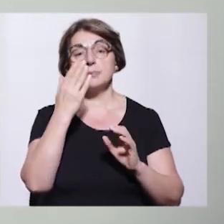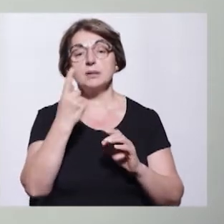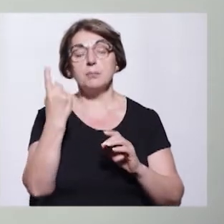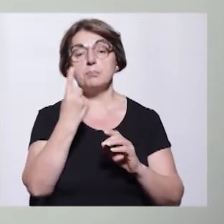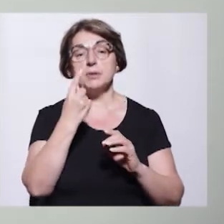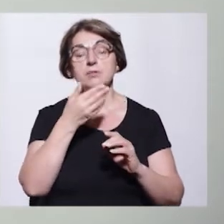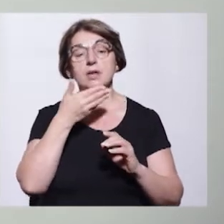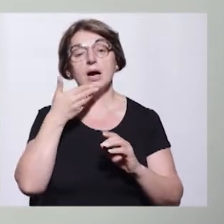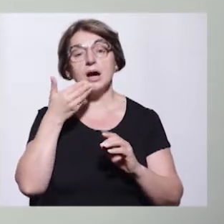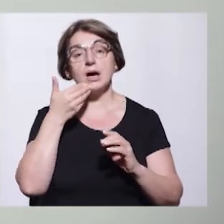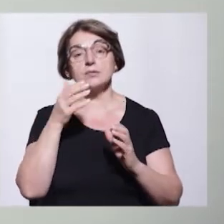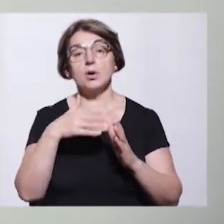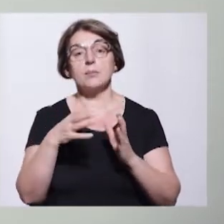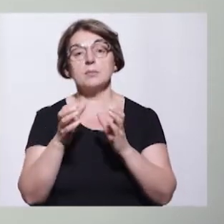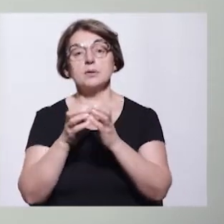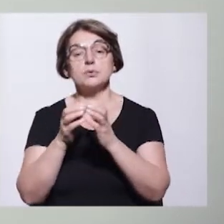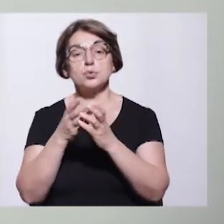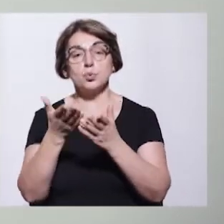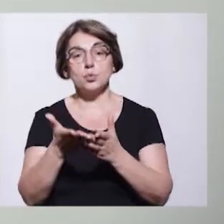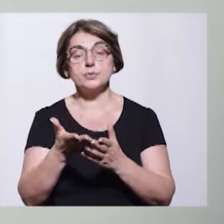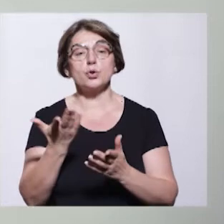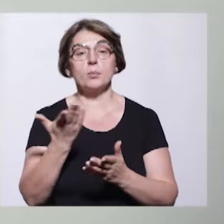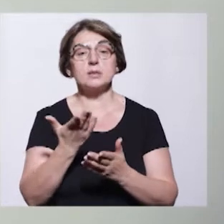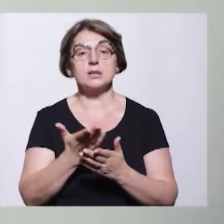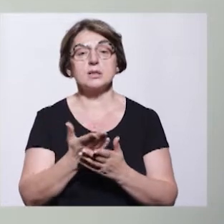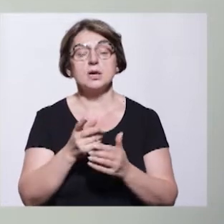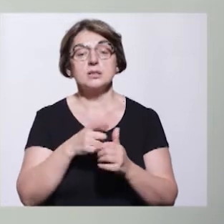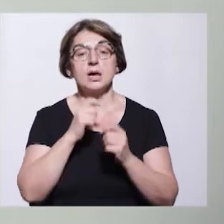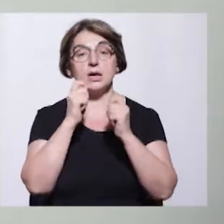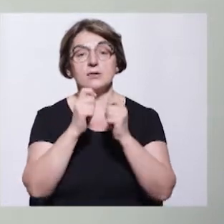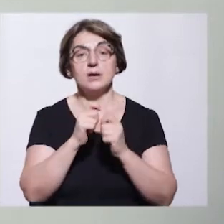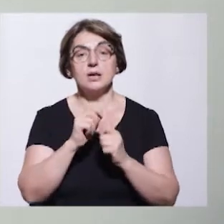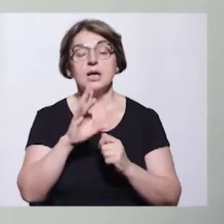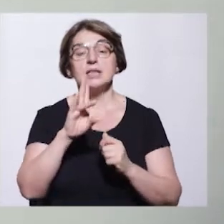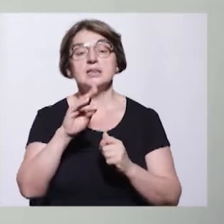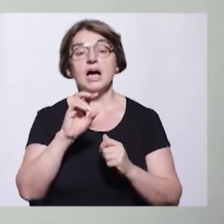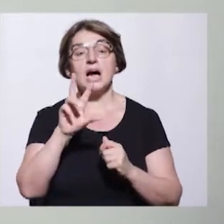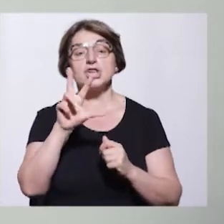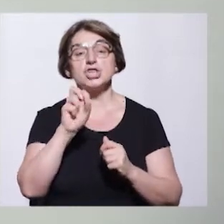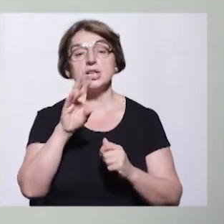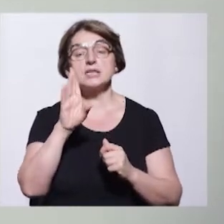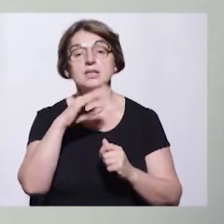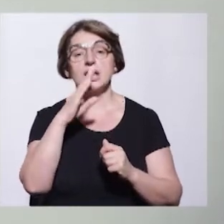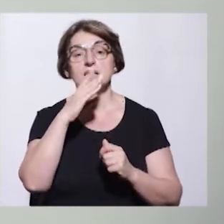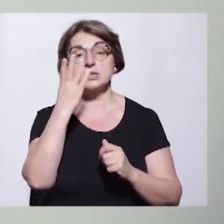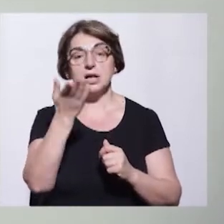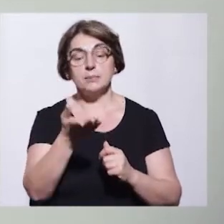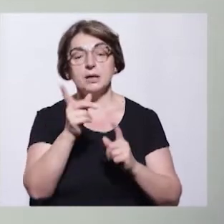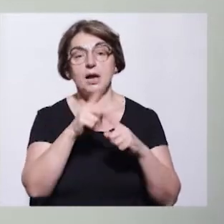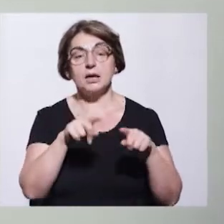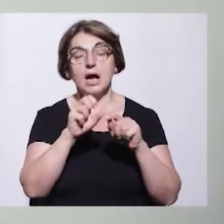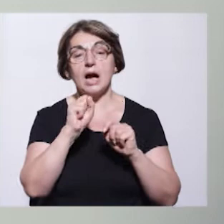პირველ შედარებით უფრო მარტივ კლასს, რომელსაც ეწოდება ნაჯერი ნახშირწყალბადები,